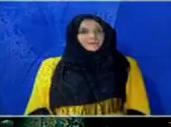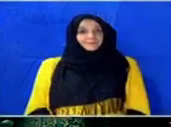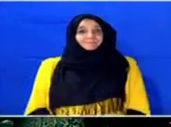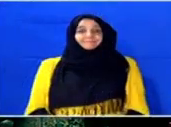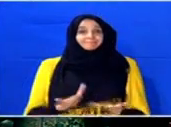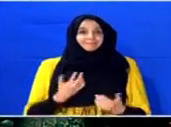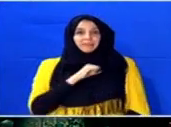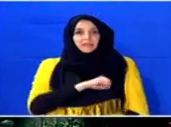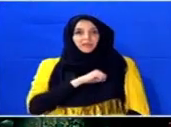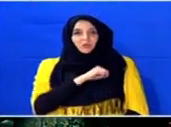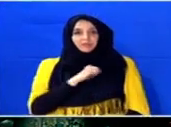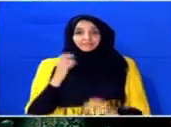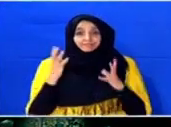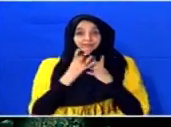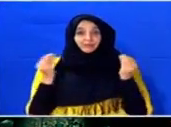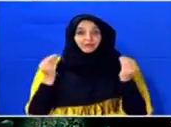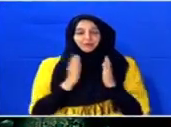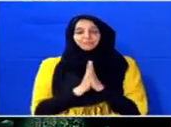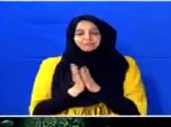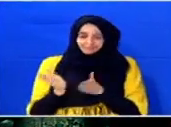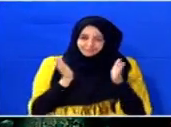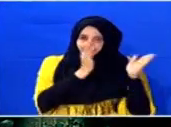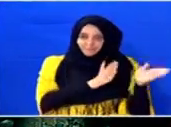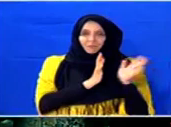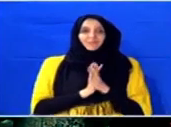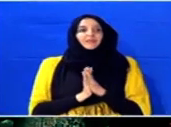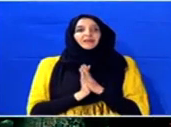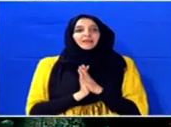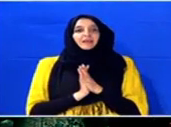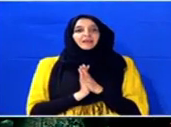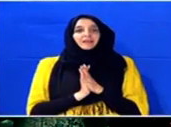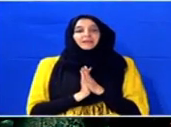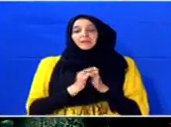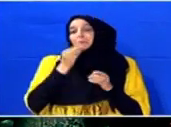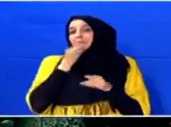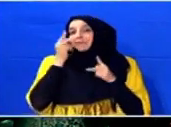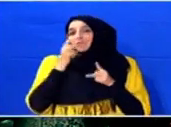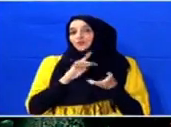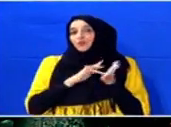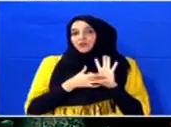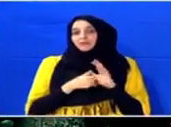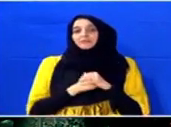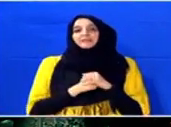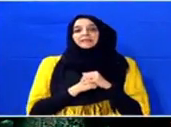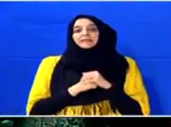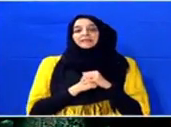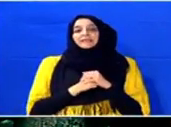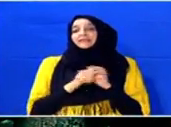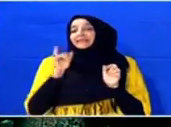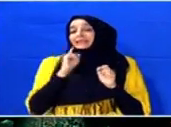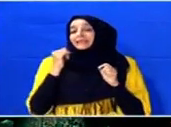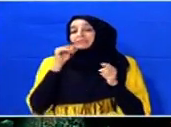العزيز الحكيم والصلح خير مرحبا بكم جميعا مرحبا بكل من